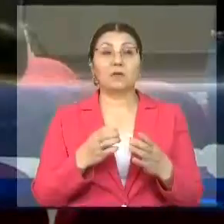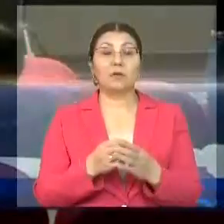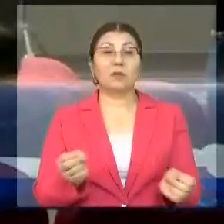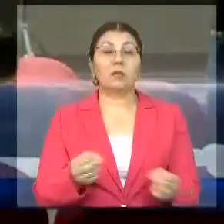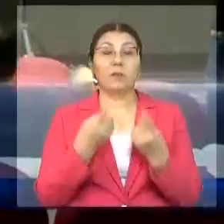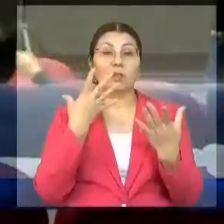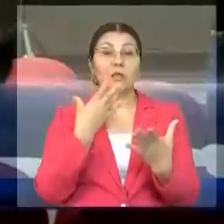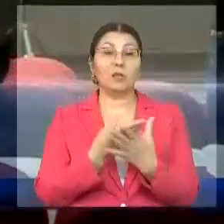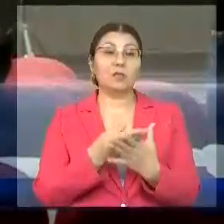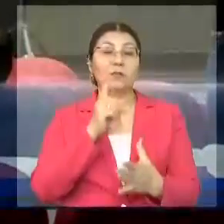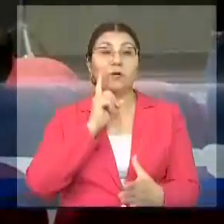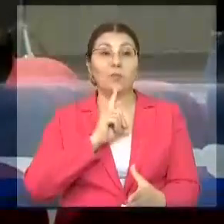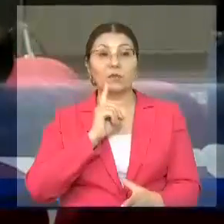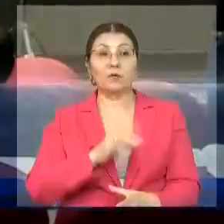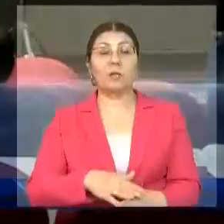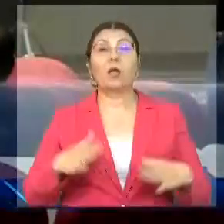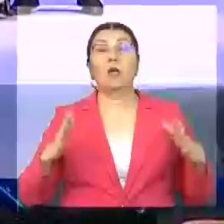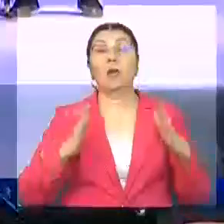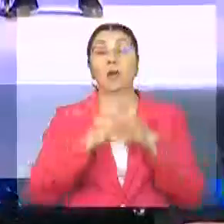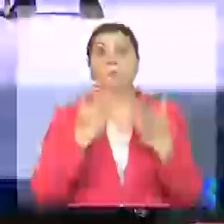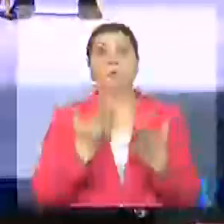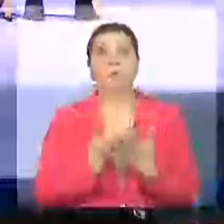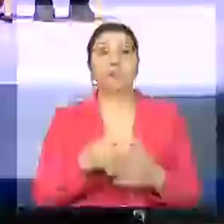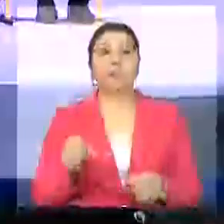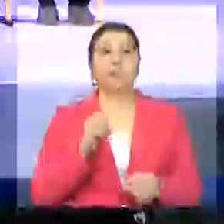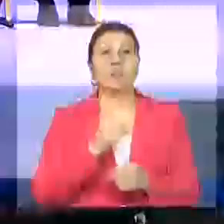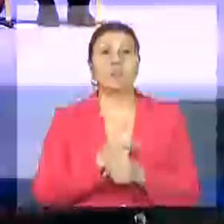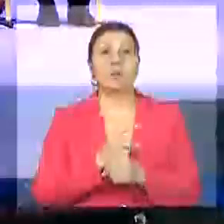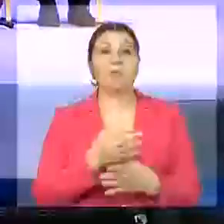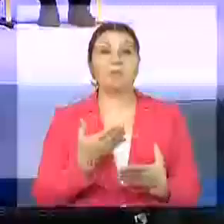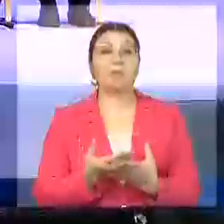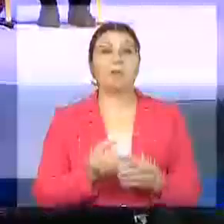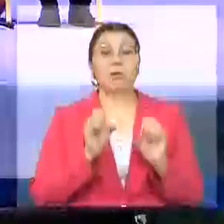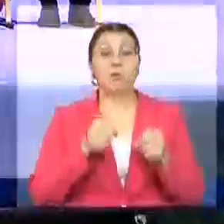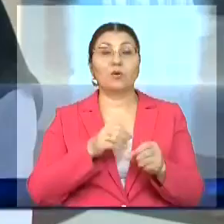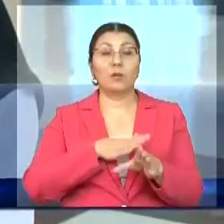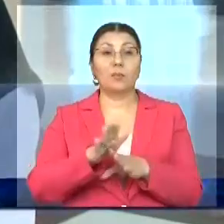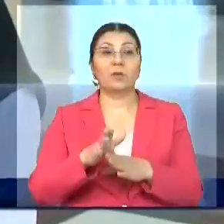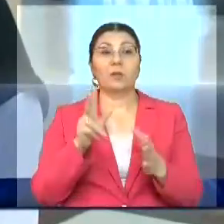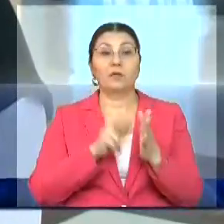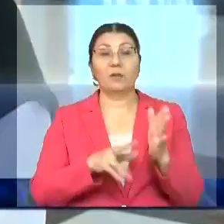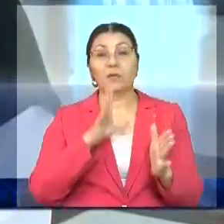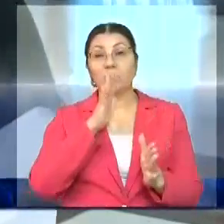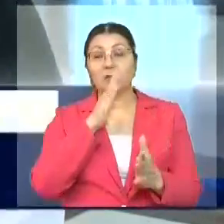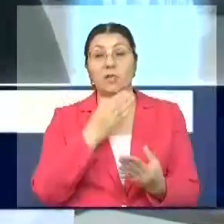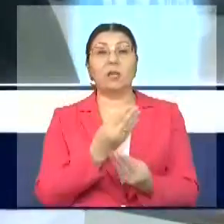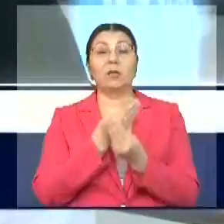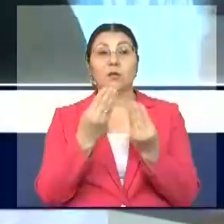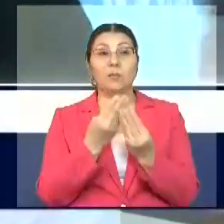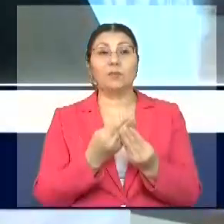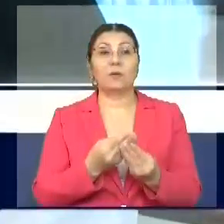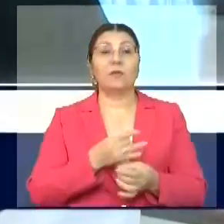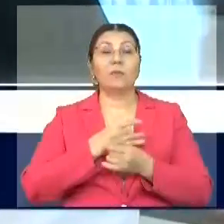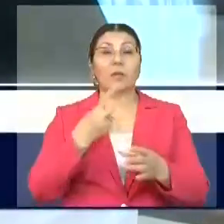появился свой комфортный и вместительный дом. Теперь ближайшая задача – достойно отметить 80-летний юбилей. Празднование филармонии пройдет